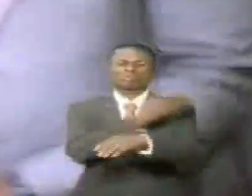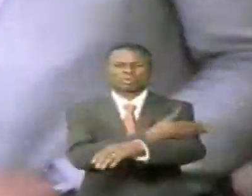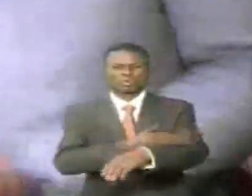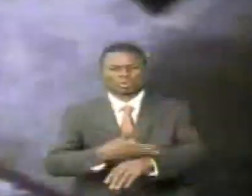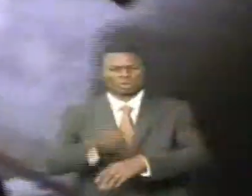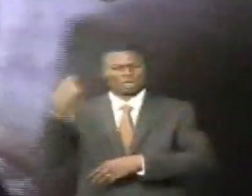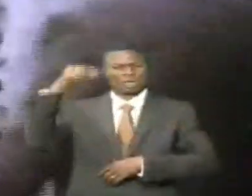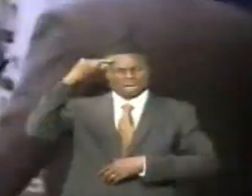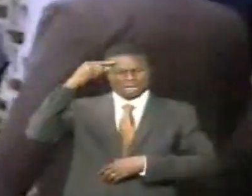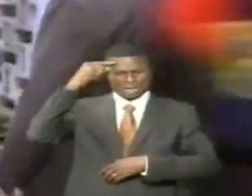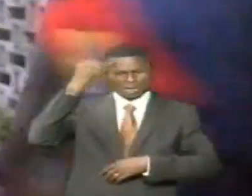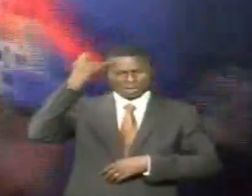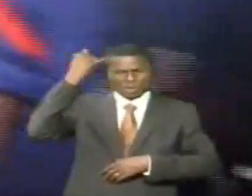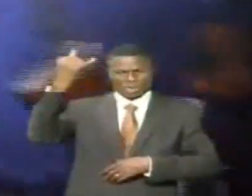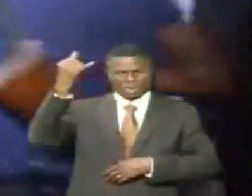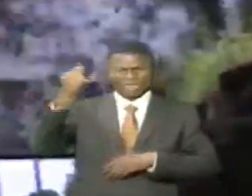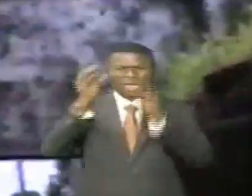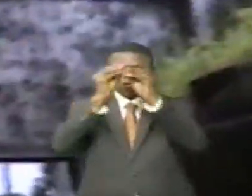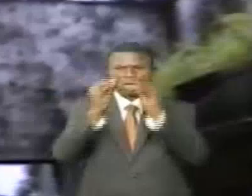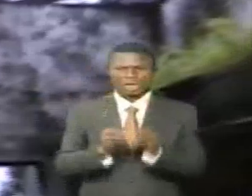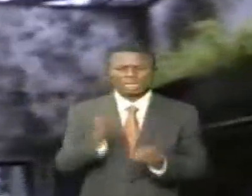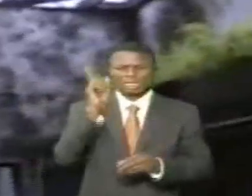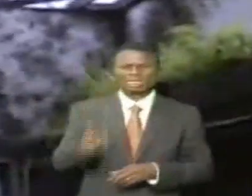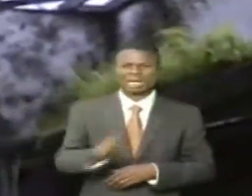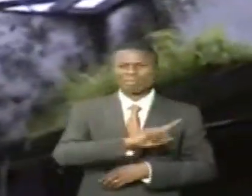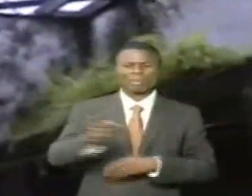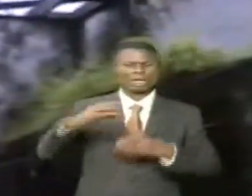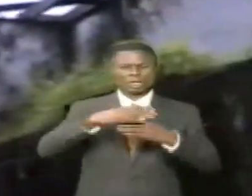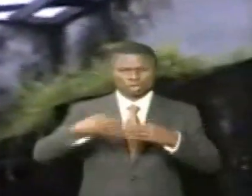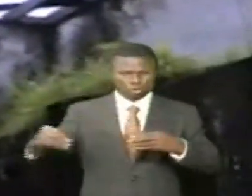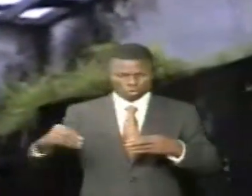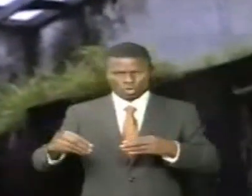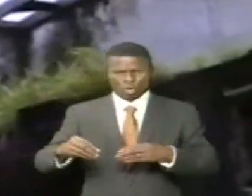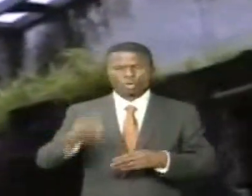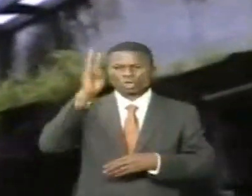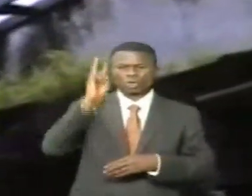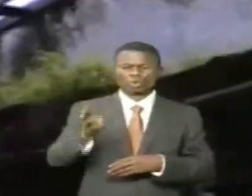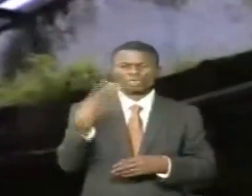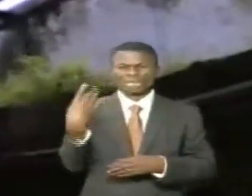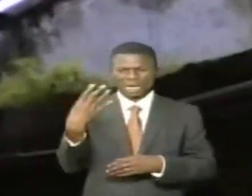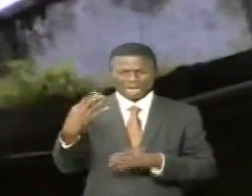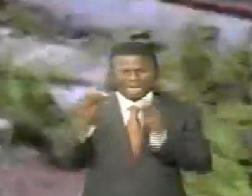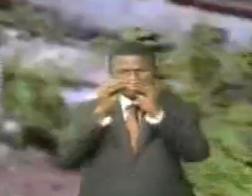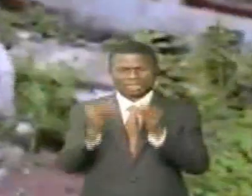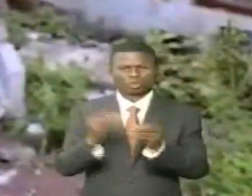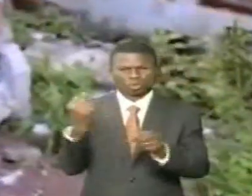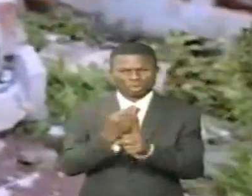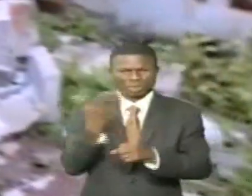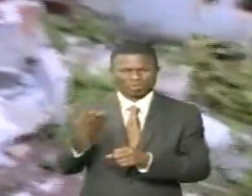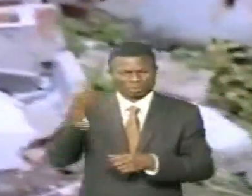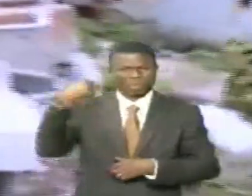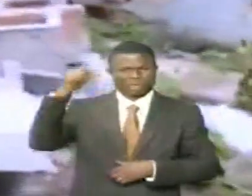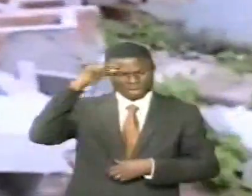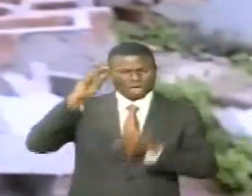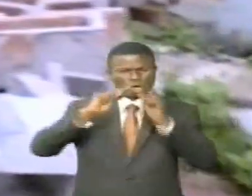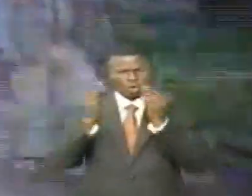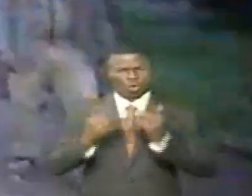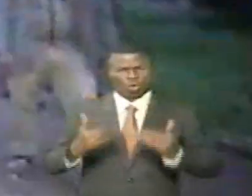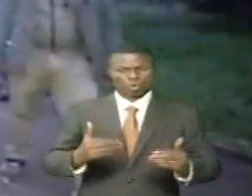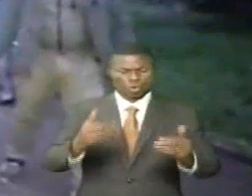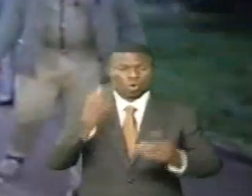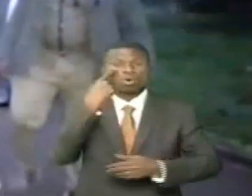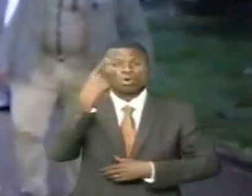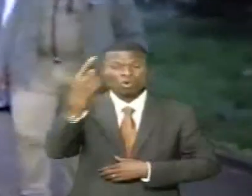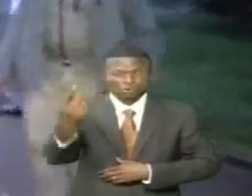dans un premier temps un montant de 100 000 dollars sur les 340 que coûtent ces travaux. De là, le gouverneur et sa suite sont allés également voir là